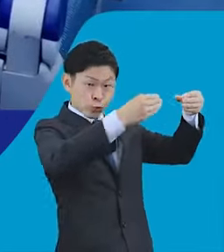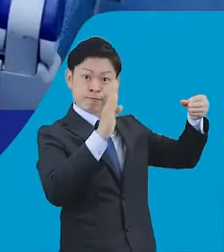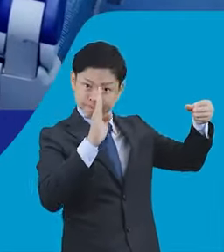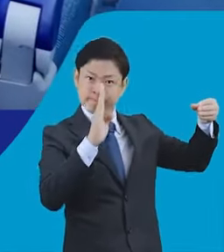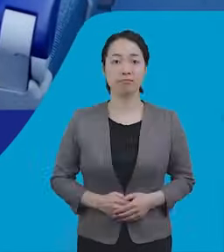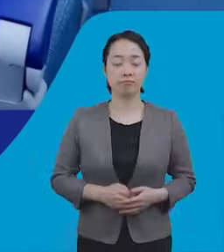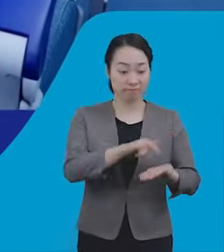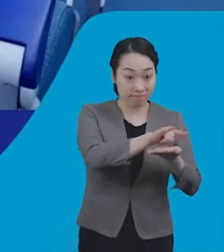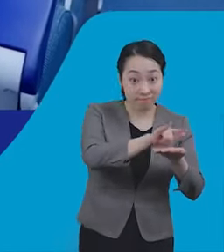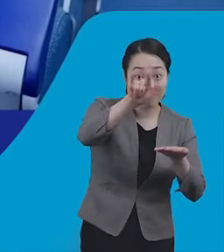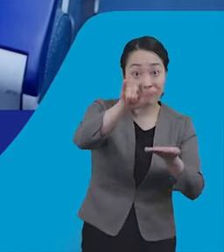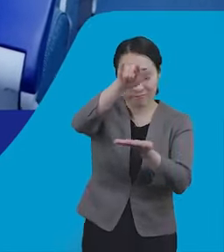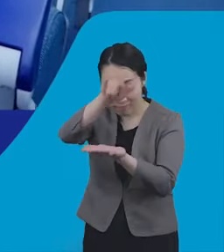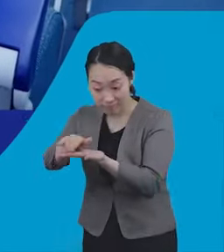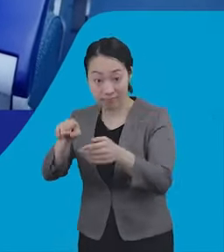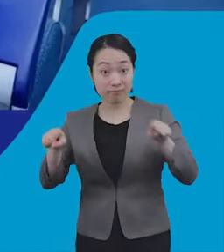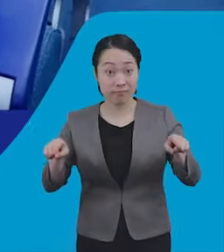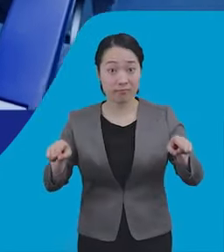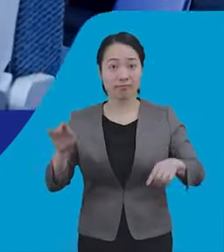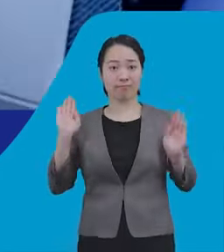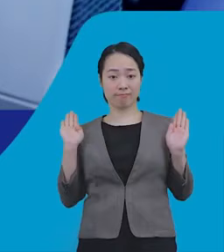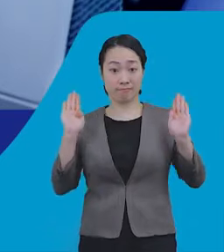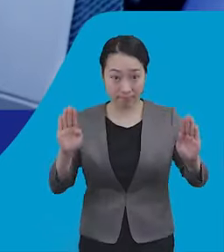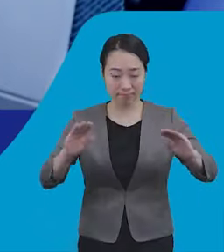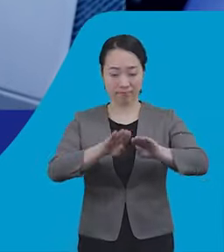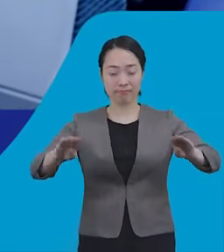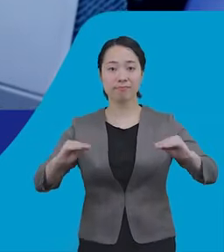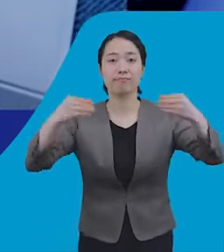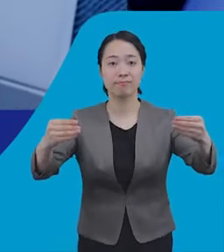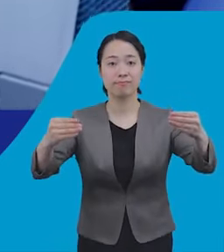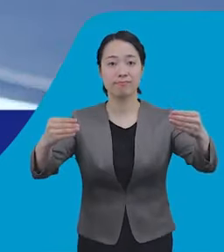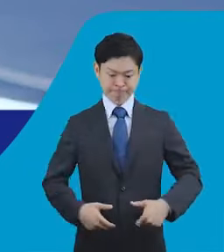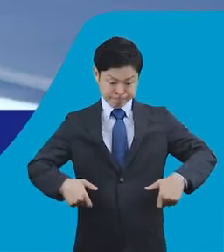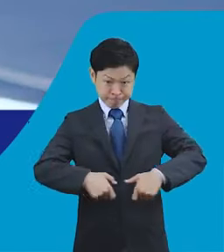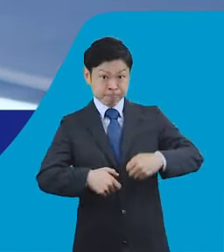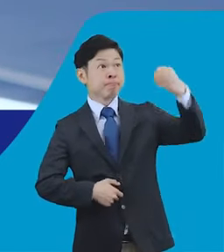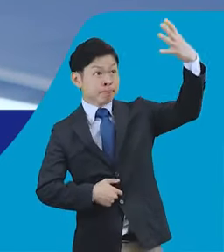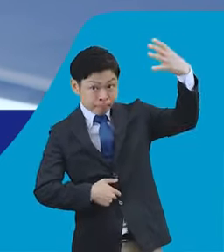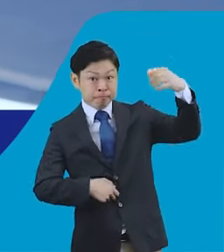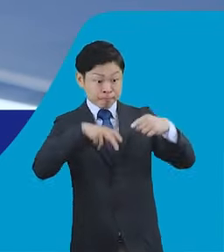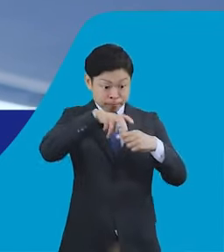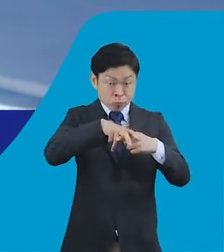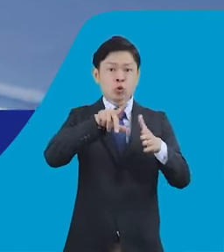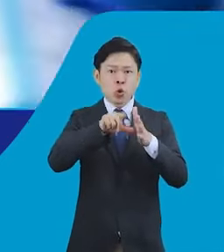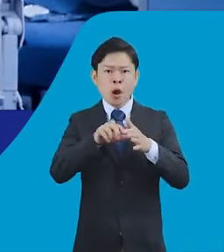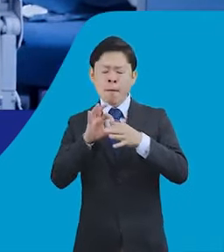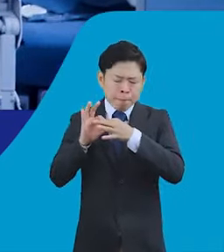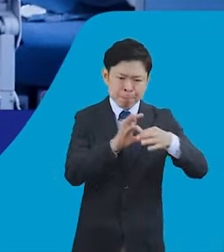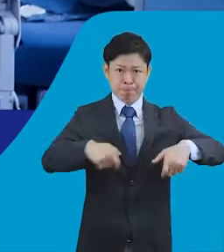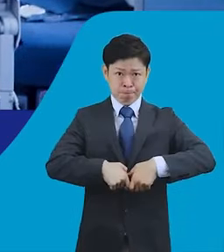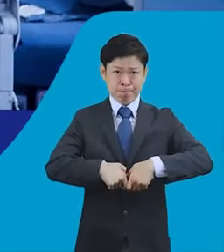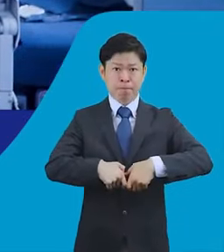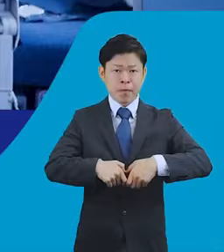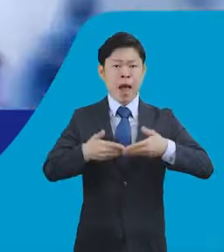の位置にお戻しください。 Return your seat and table to the original position for takeoff and landing. ベルト着用サイン点灯中並びにお座り